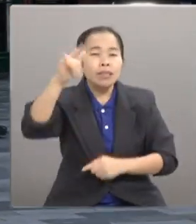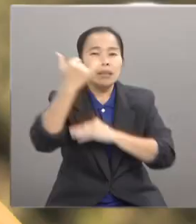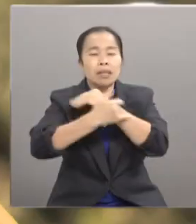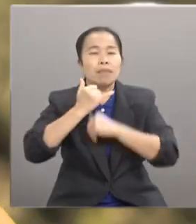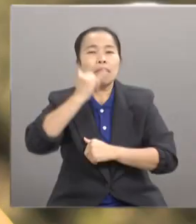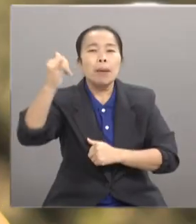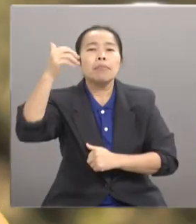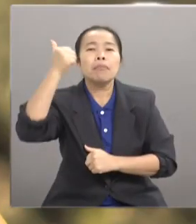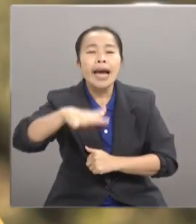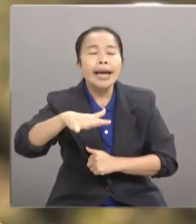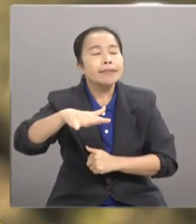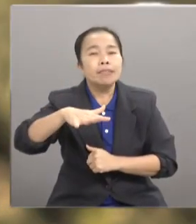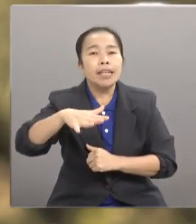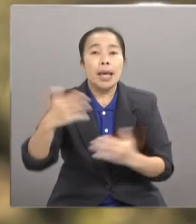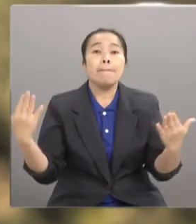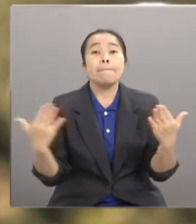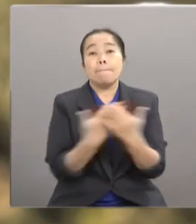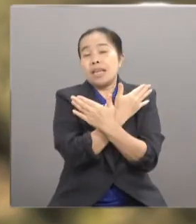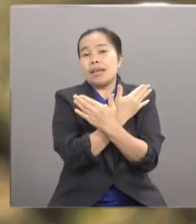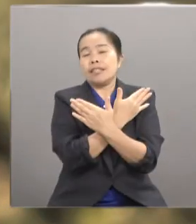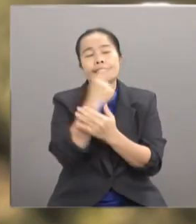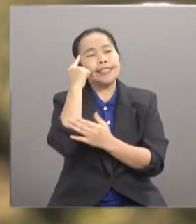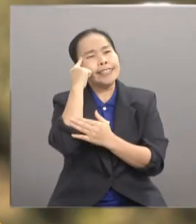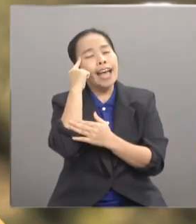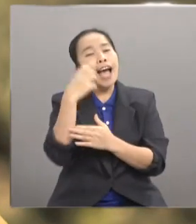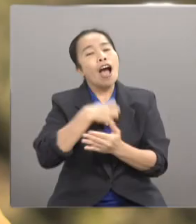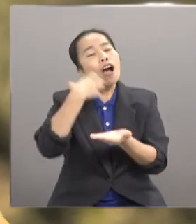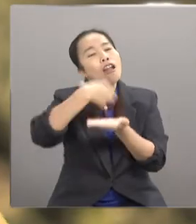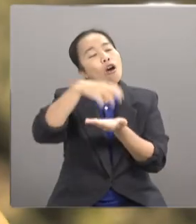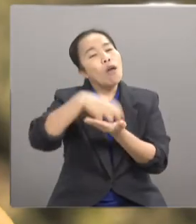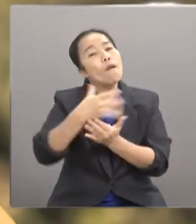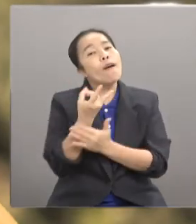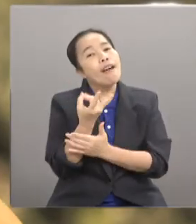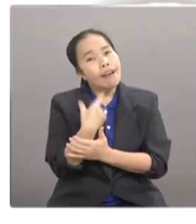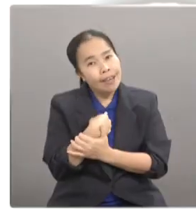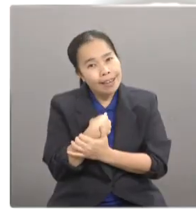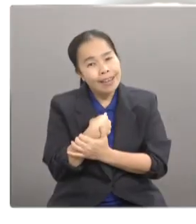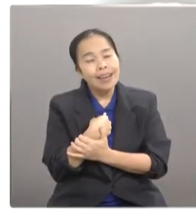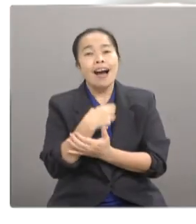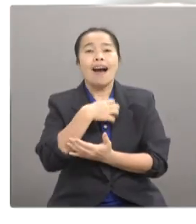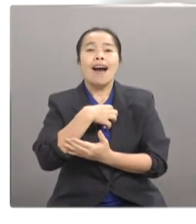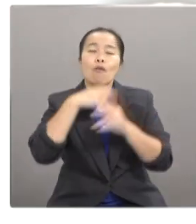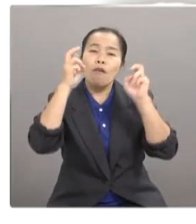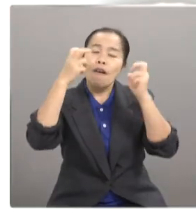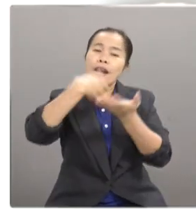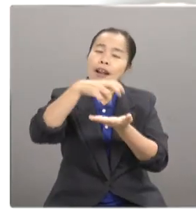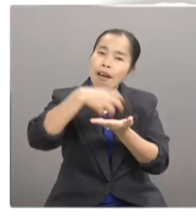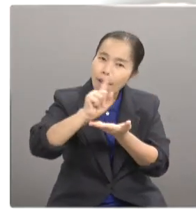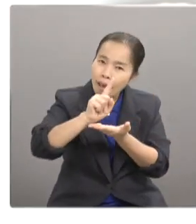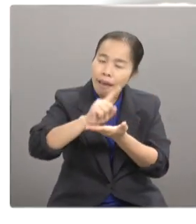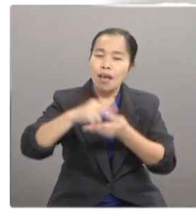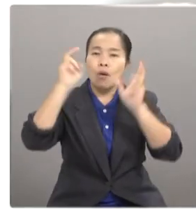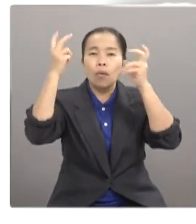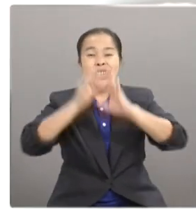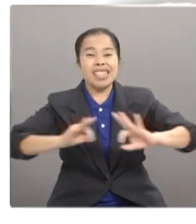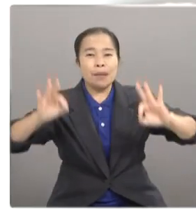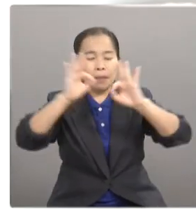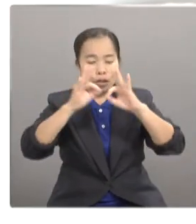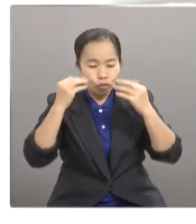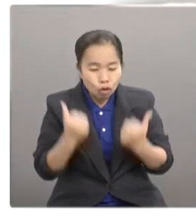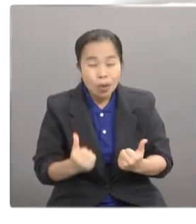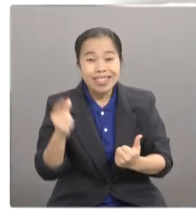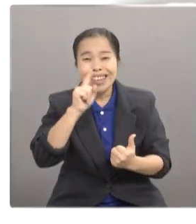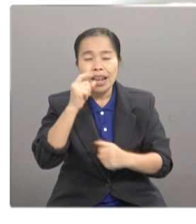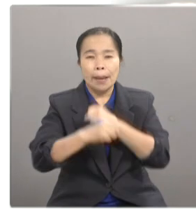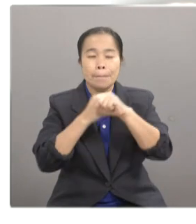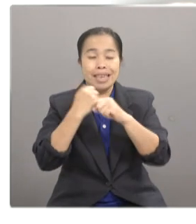มทำไม่ได้ เรากเลยต้องคิดวเราอยากเลาเรื่องอะไรใตอนนี้แล้วหวข้อสำคทสุใยคสมัแ่เราในปีน